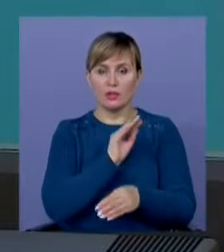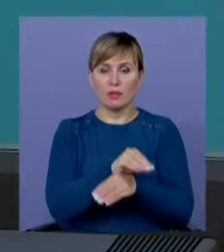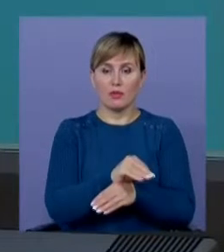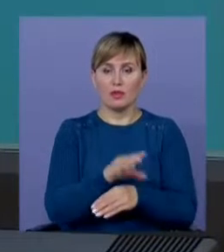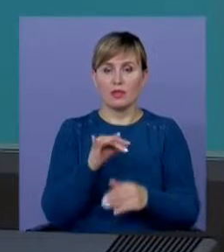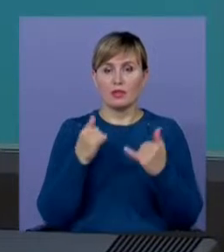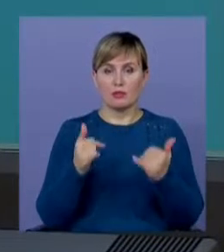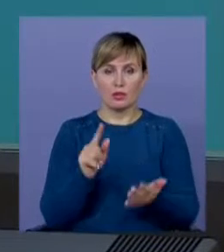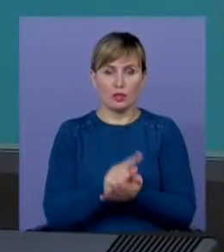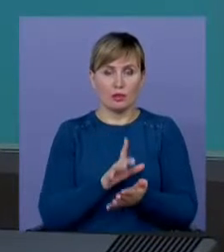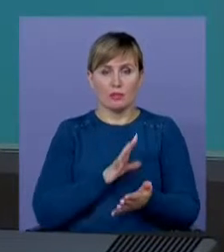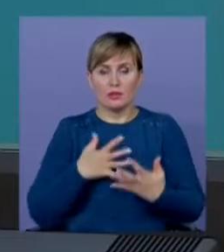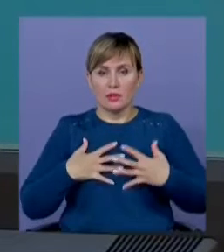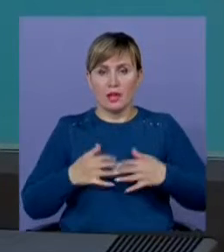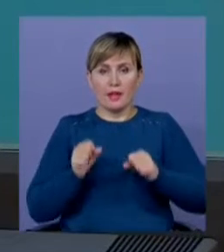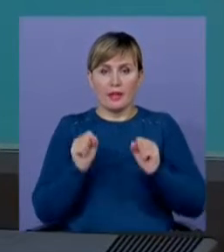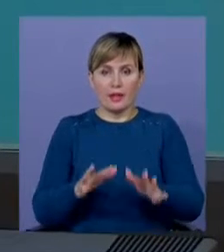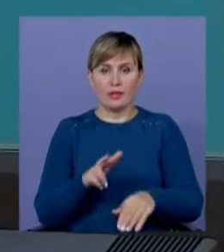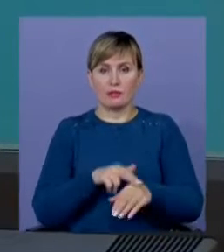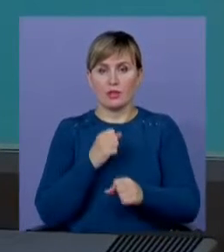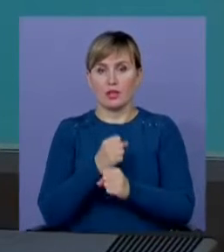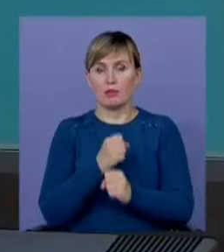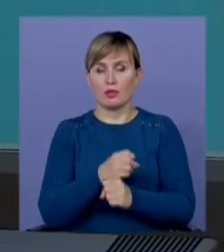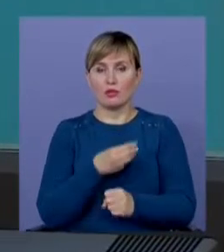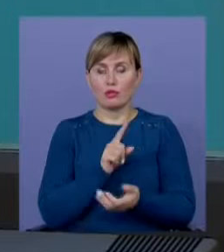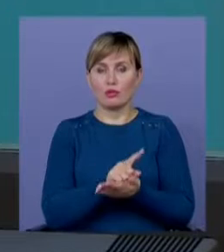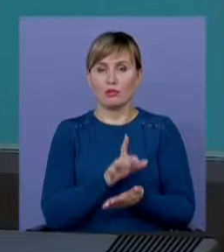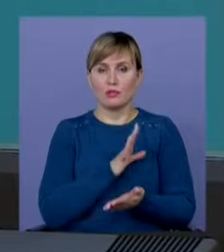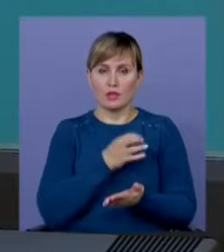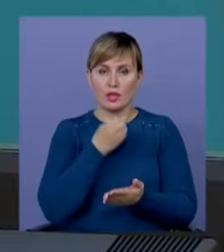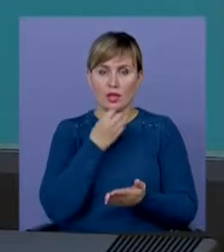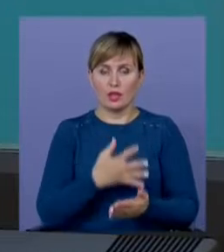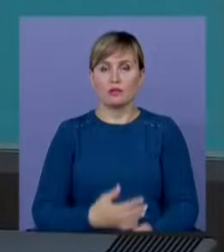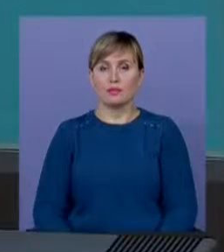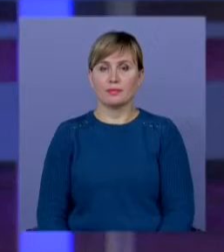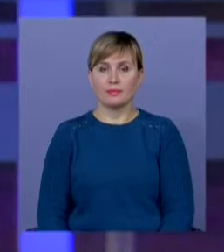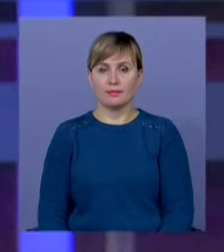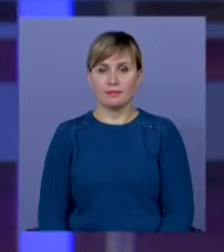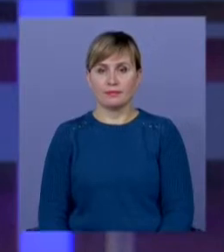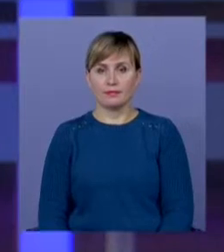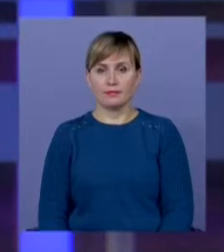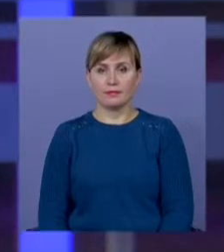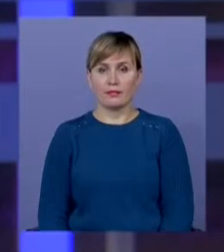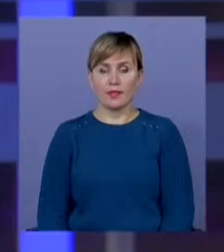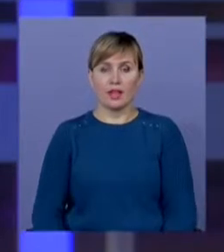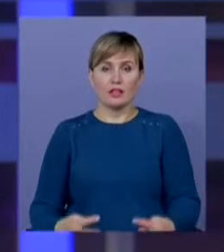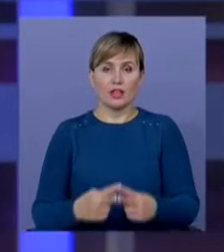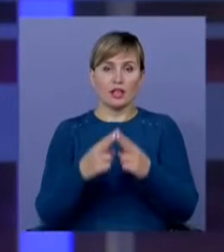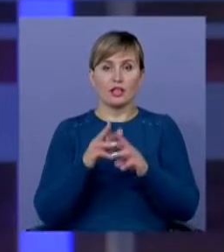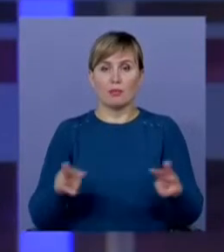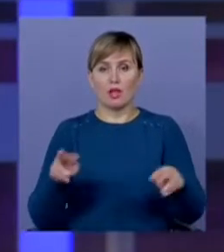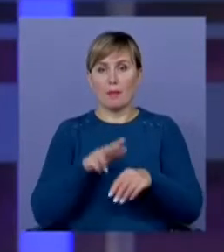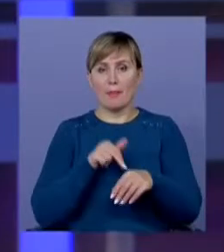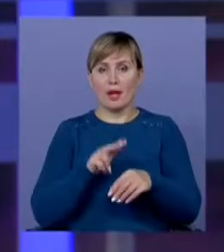думаю, должна быть отдача от этих наших патрульных полицейских, от участковых инспекторов. Столичный департамент